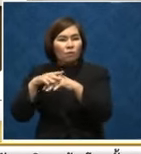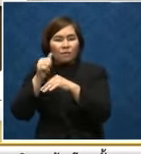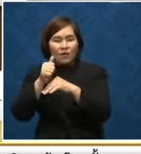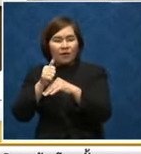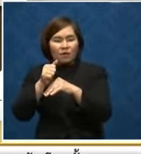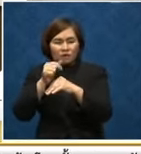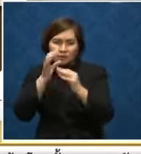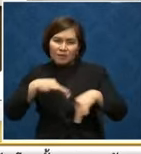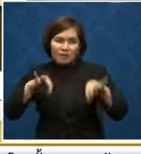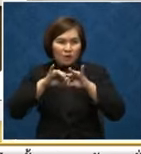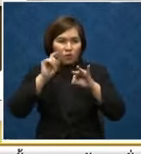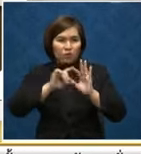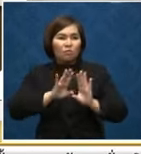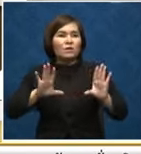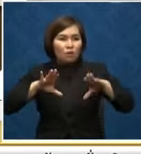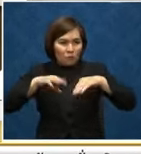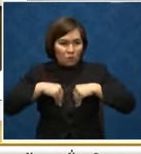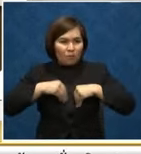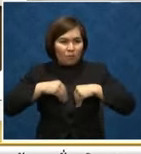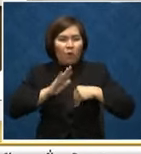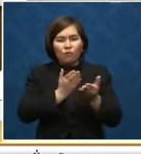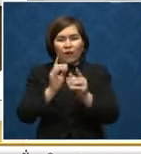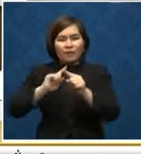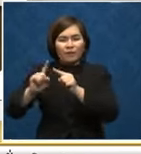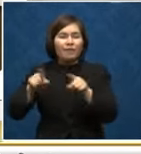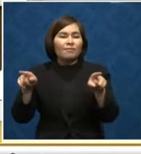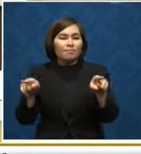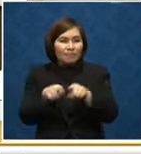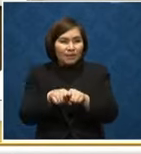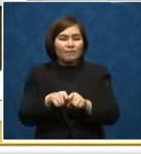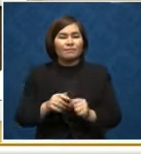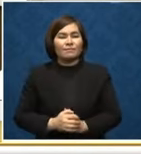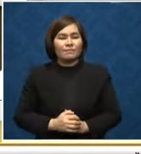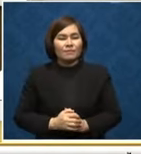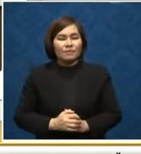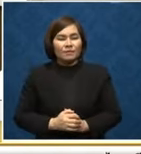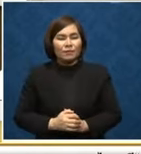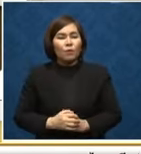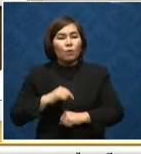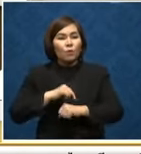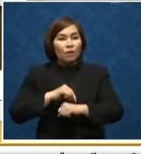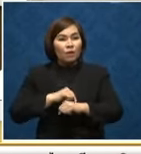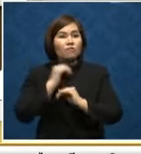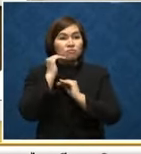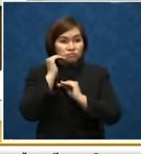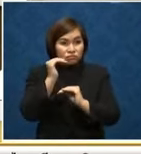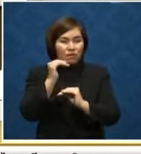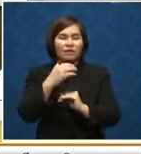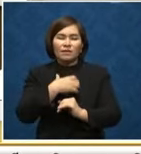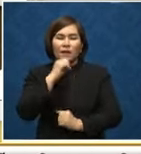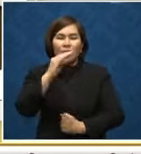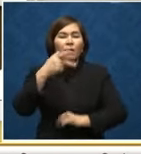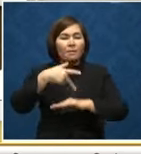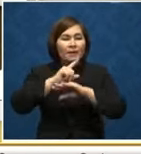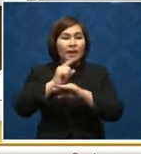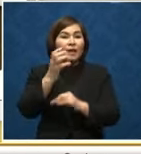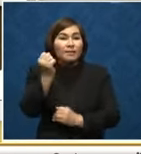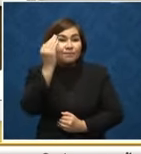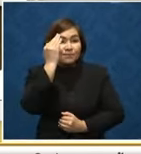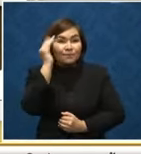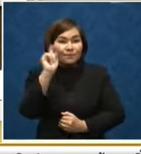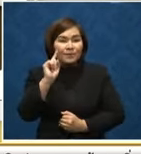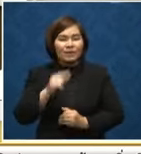กฝ่ายซึ่งในเรื่องของกรอบเวลานั้นเนี่ยนะครับผมต้องเรียนต่อท่านประธานครับอยากจะให้ท่านประธานได้รับทราบในมุมมองพวกเราว่าหนึ่